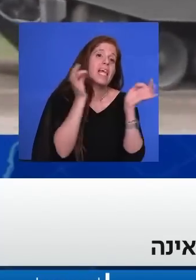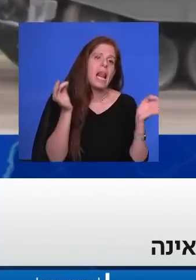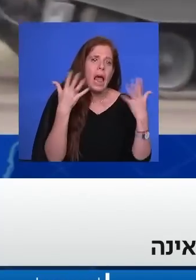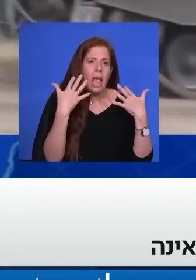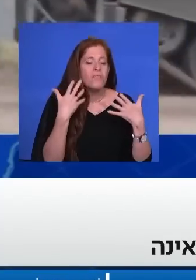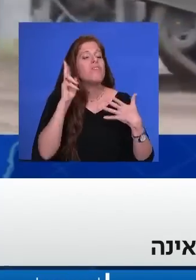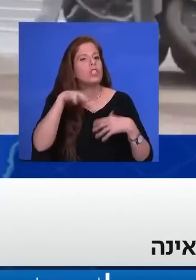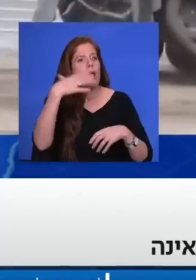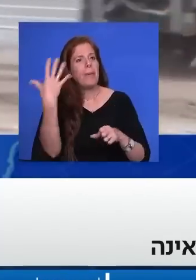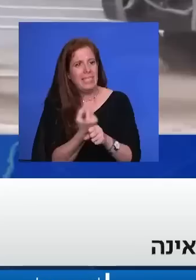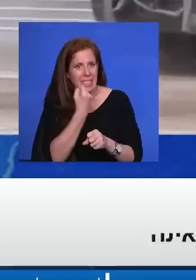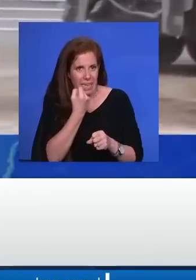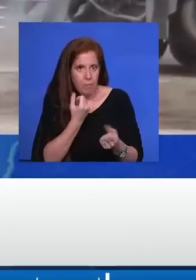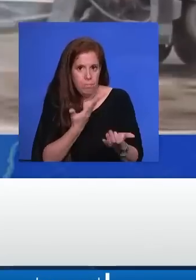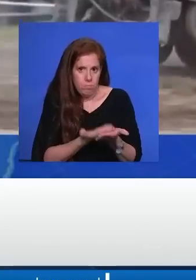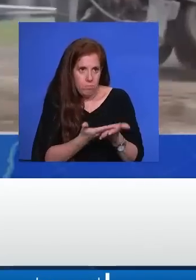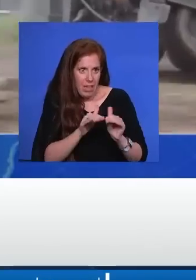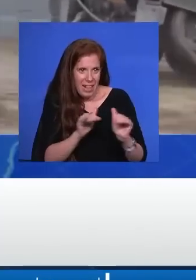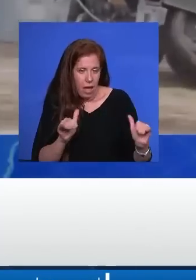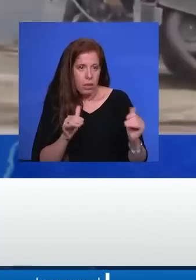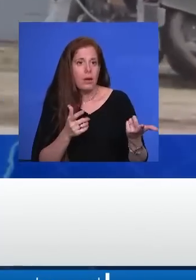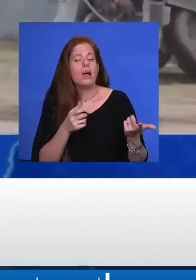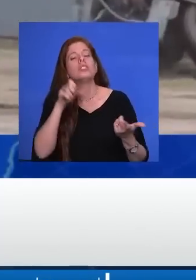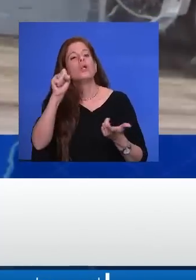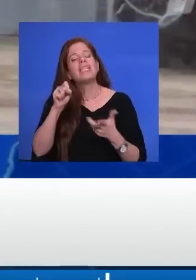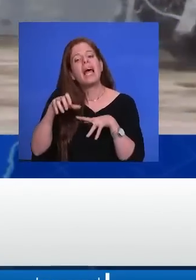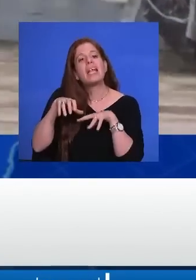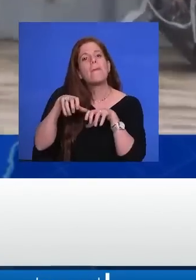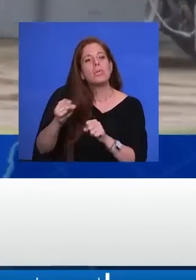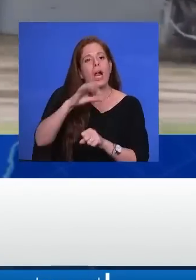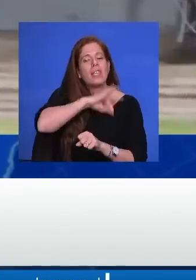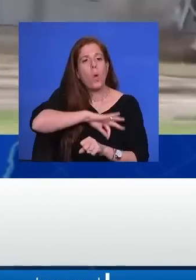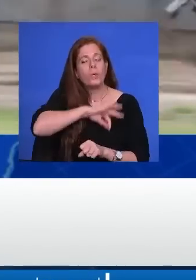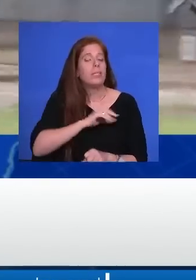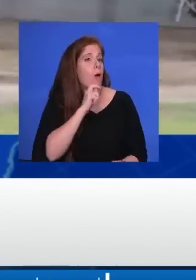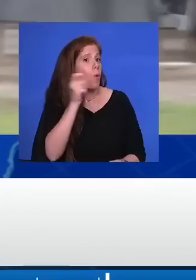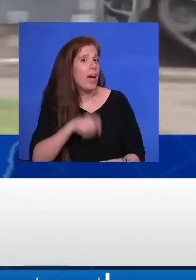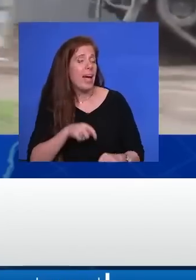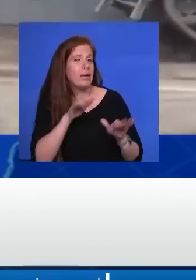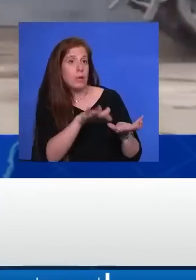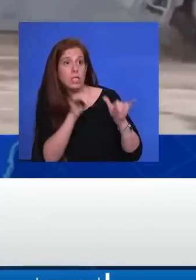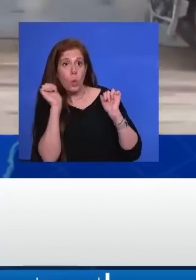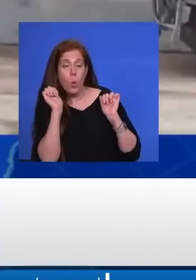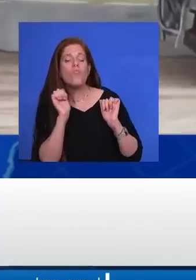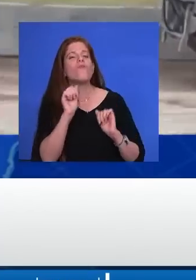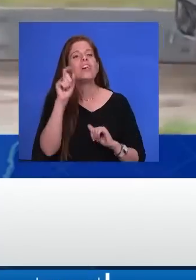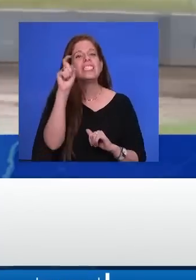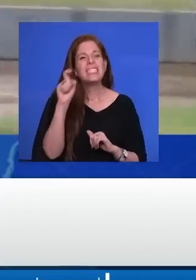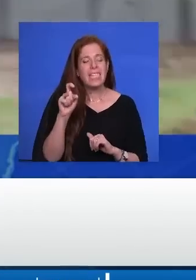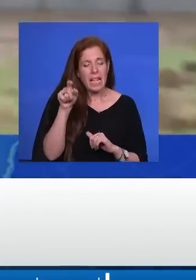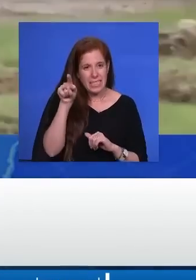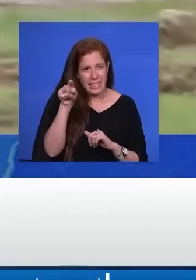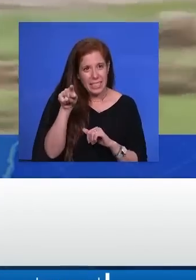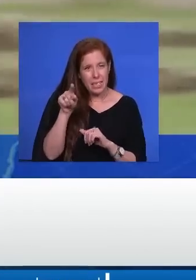הישגים על הקרקע, סולדר נכבשה על ידי הרוסים, האוקראינים נסוגו, וזלנסקי זקוק לטנקים האלה